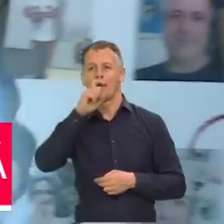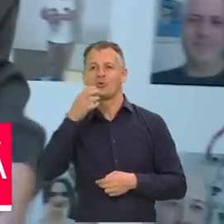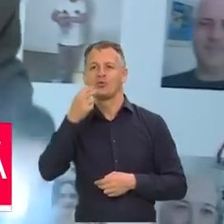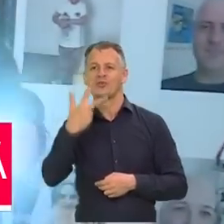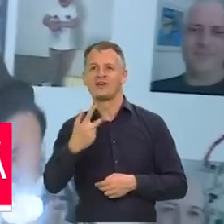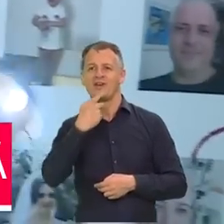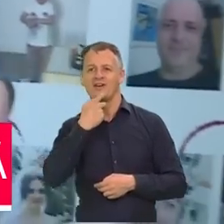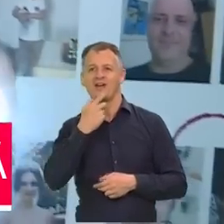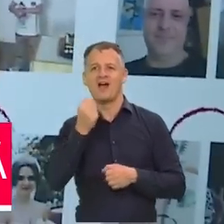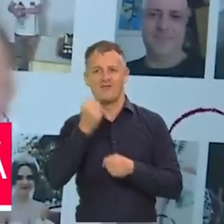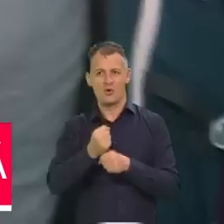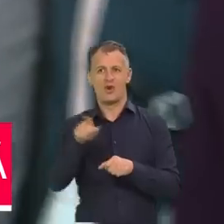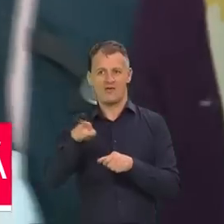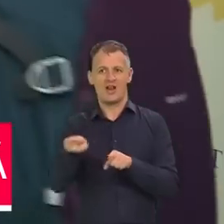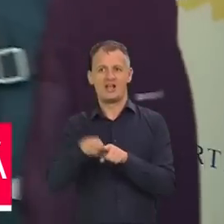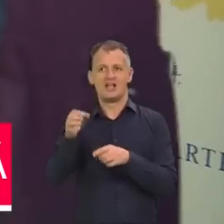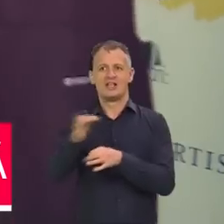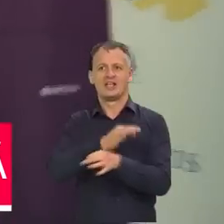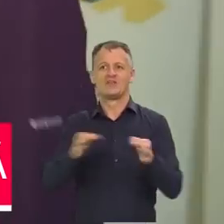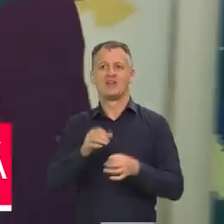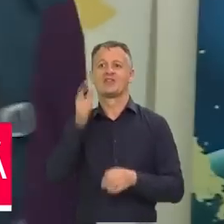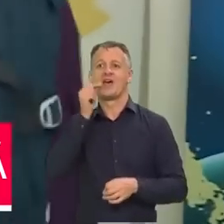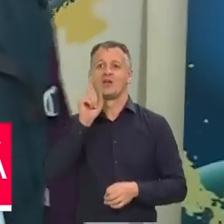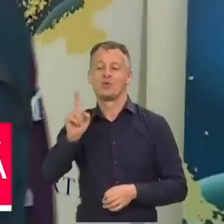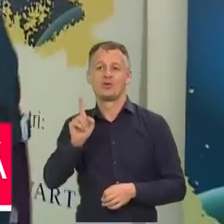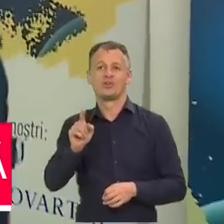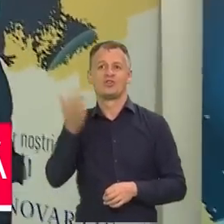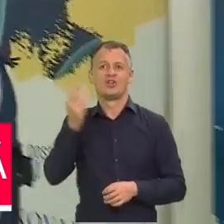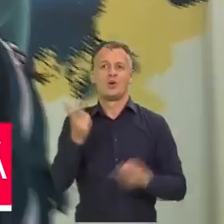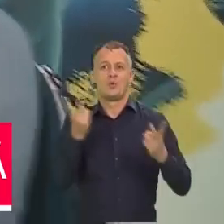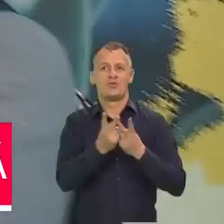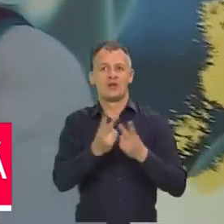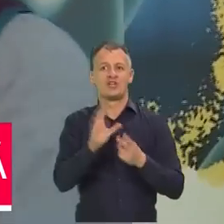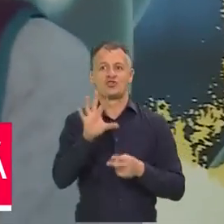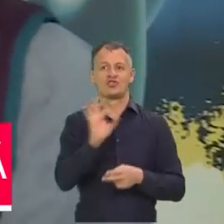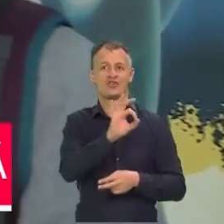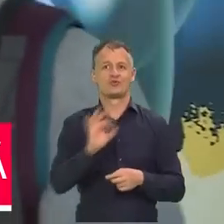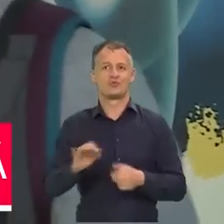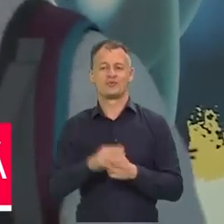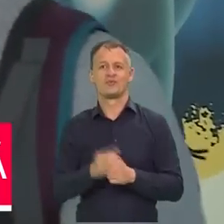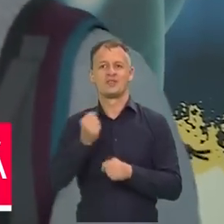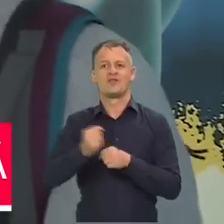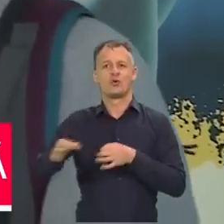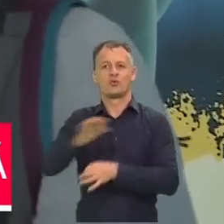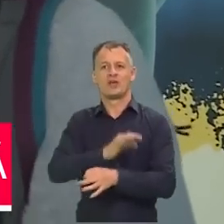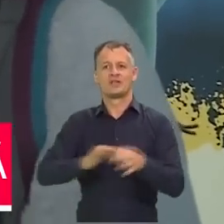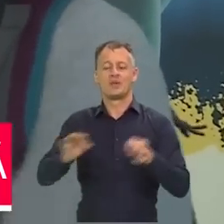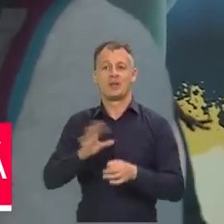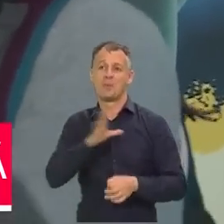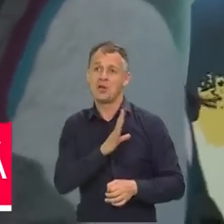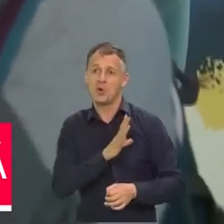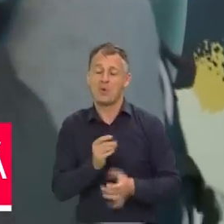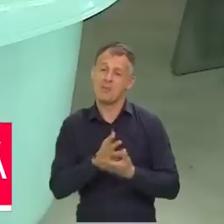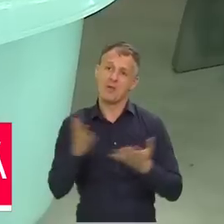făcut transplantul datorită unei rude. Tatăl, deși compatibilitatea era de 50%. S-a făcut un transplant la risc, cu